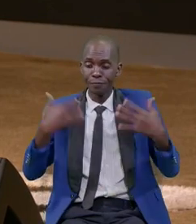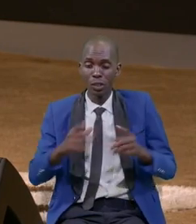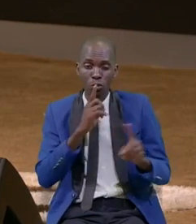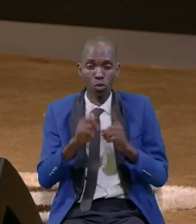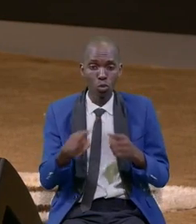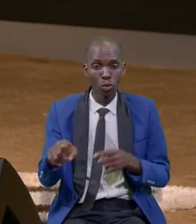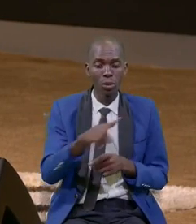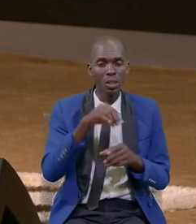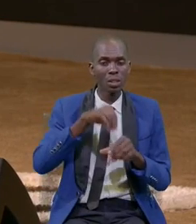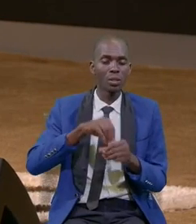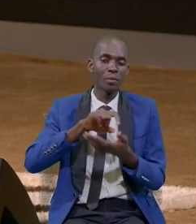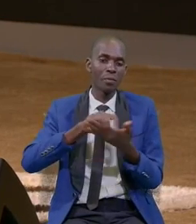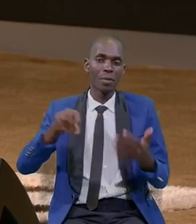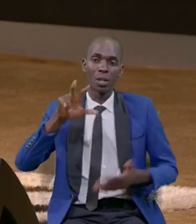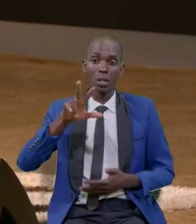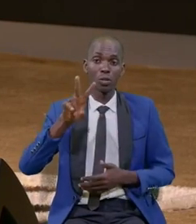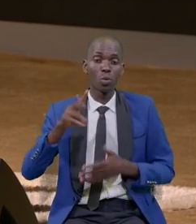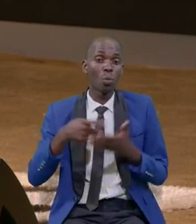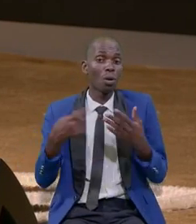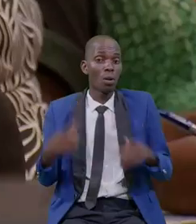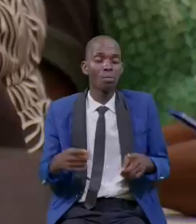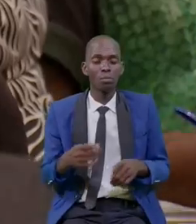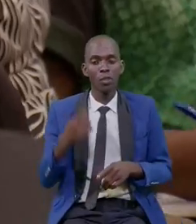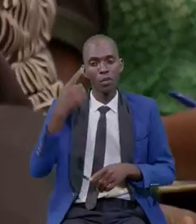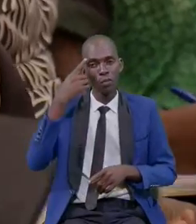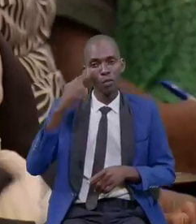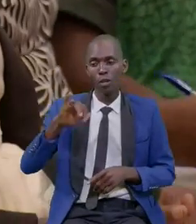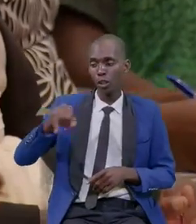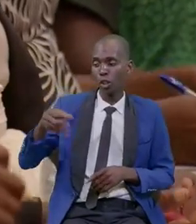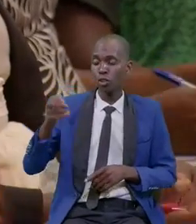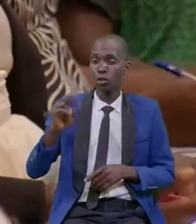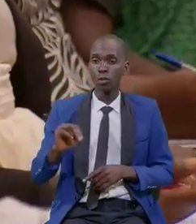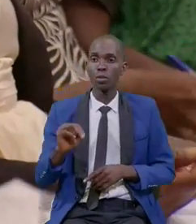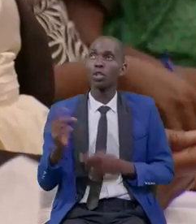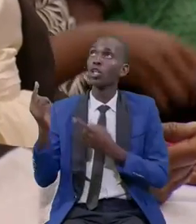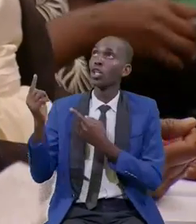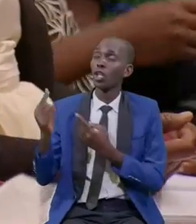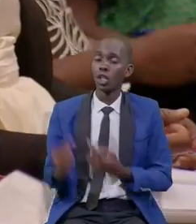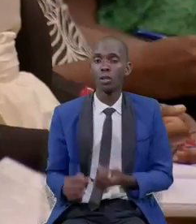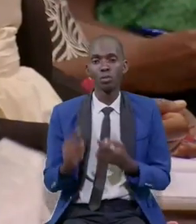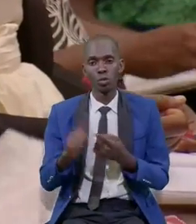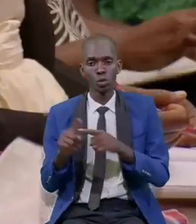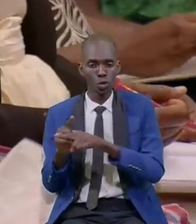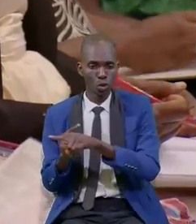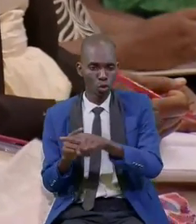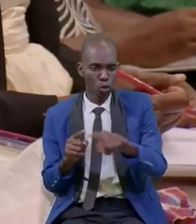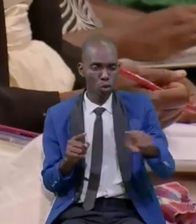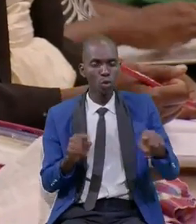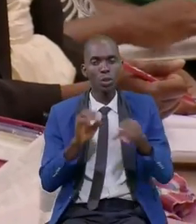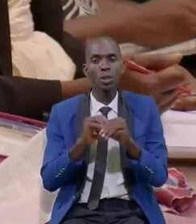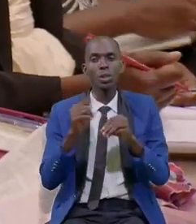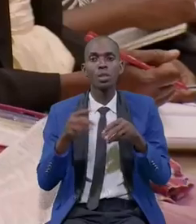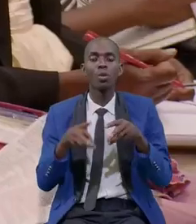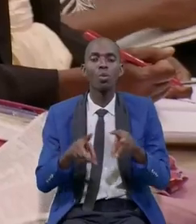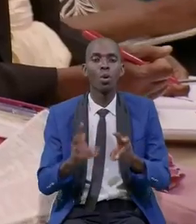32. 32 dit, car Jean est venu à vous dans la voie de